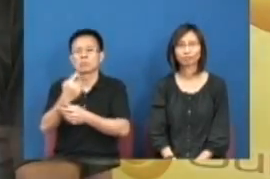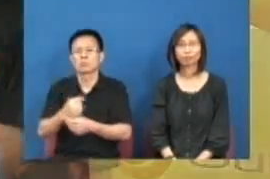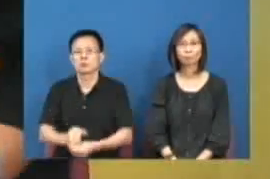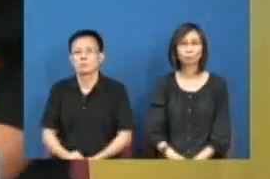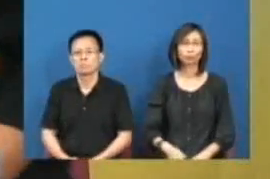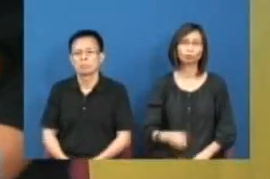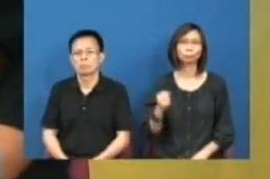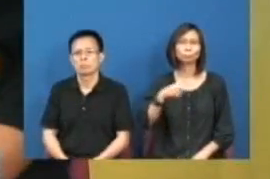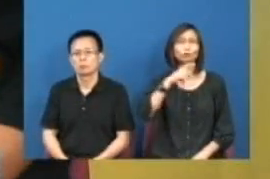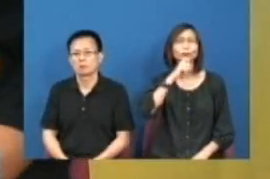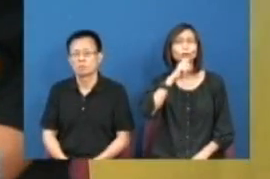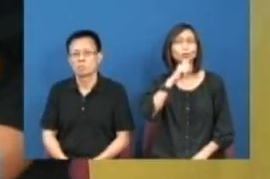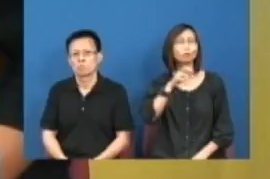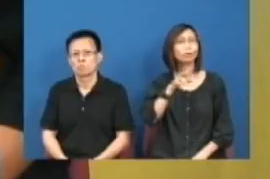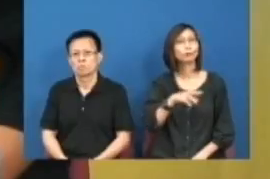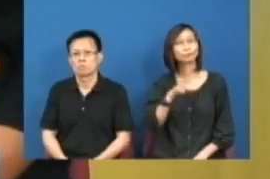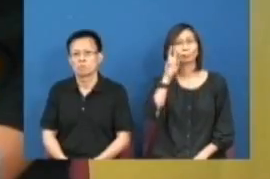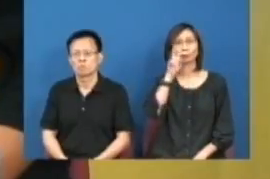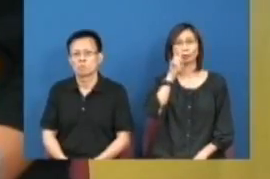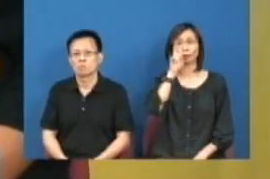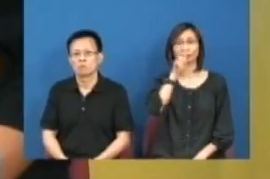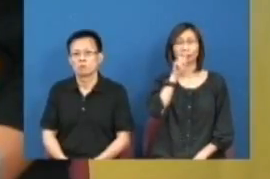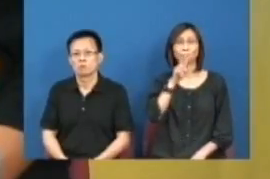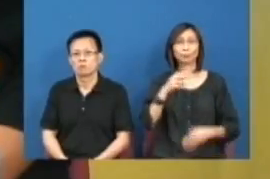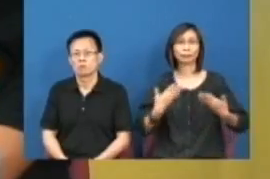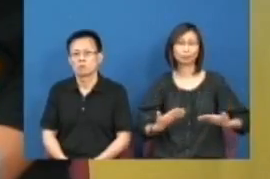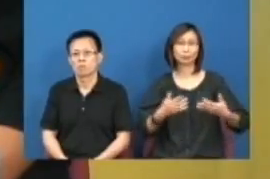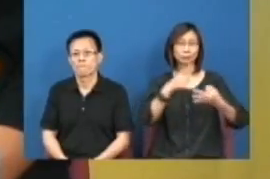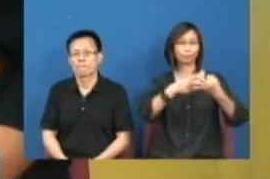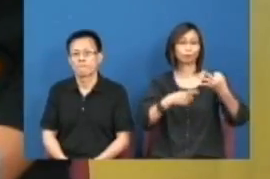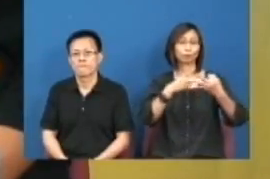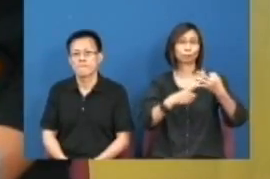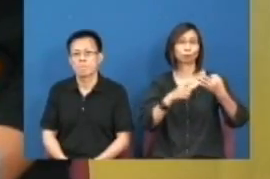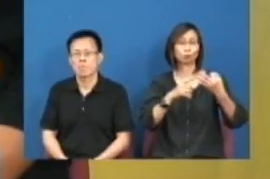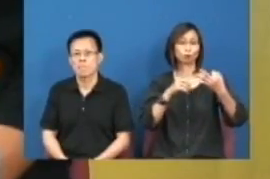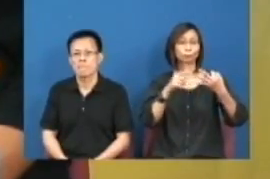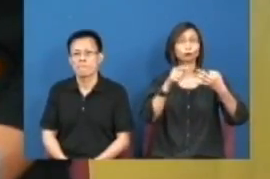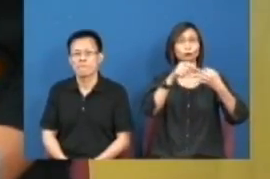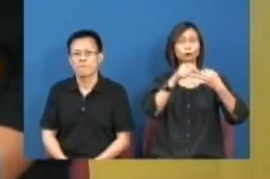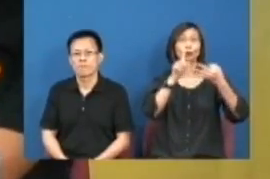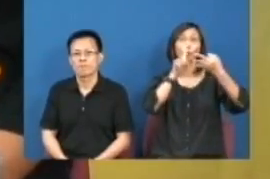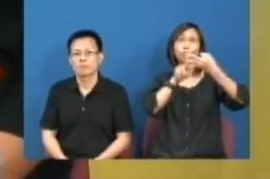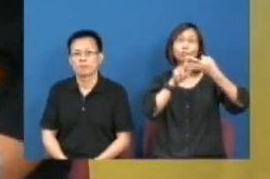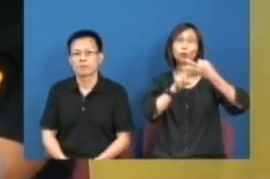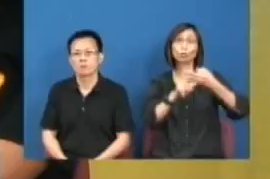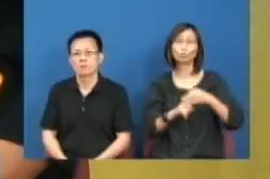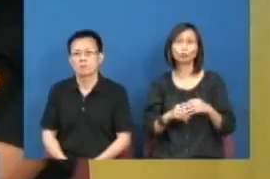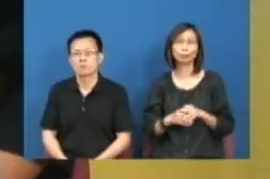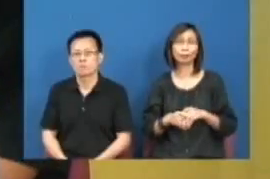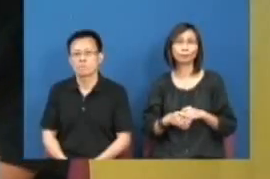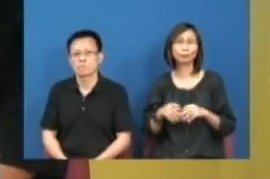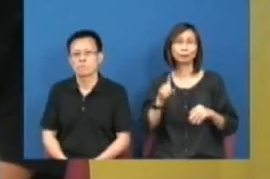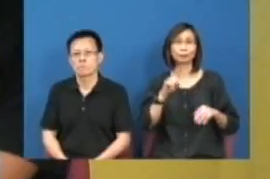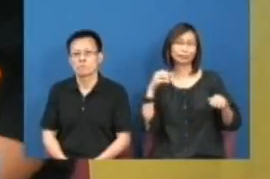咁甚至如果你話睇翻即係黃光亞依家喺香港咧，基本上就係有示威就匿後門啊，捐後門走